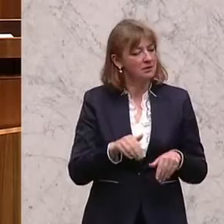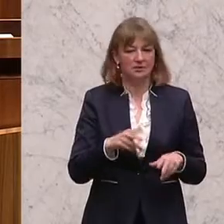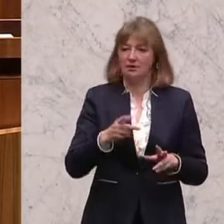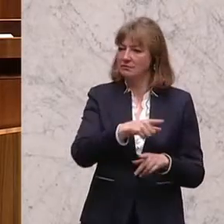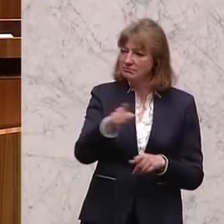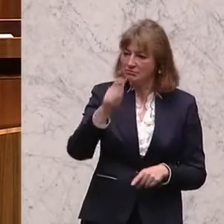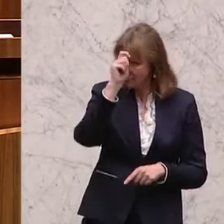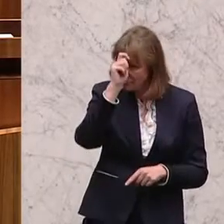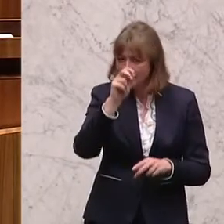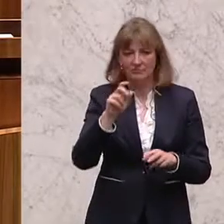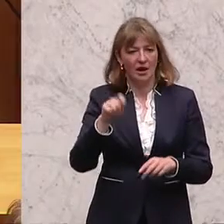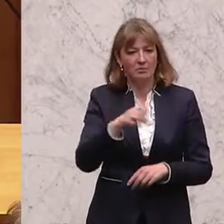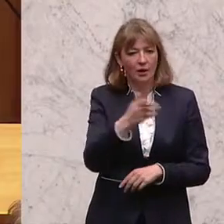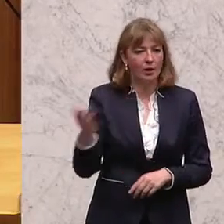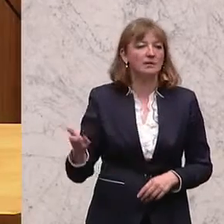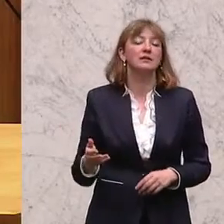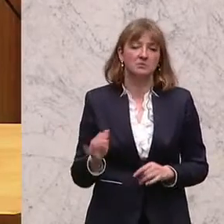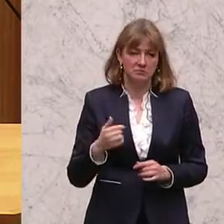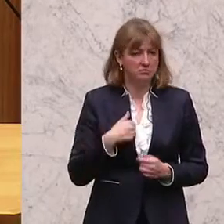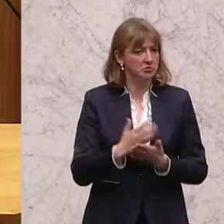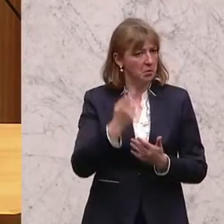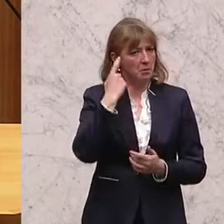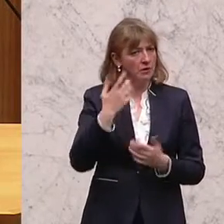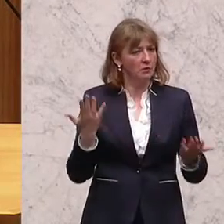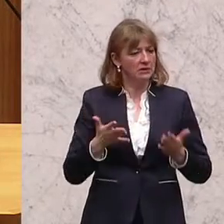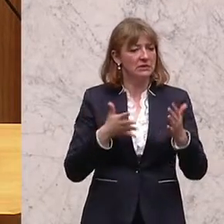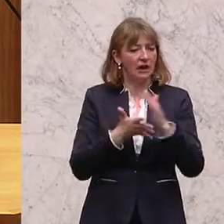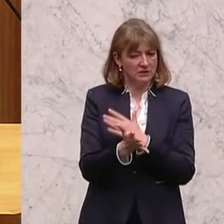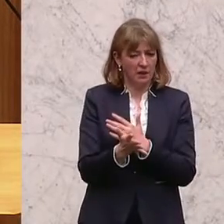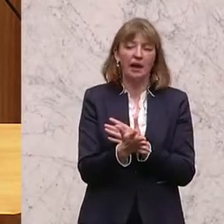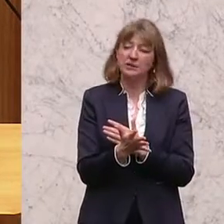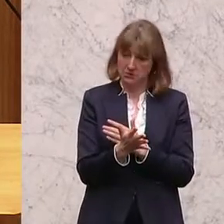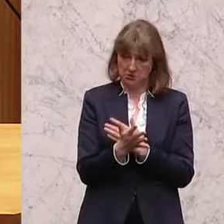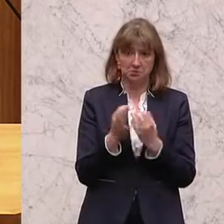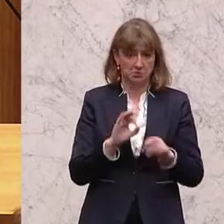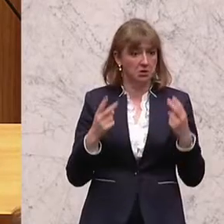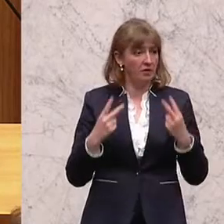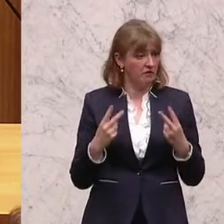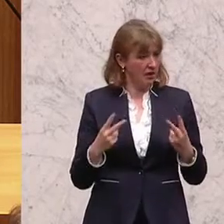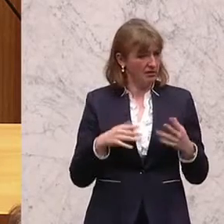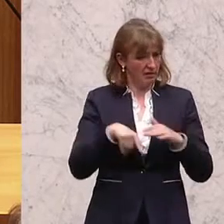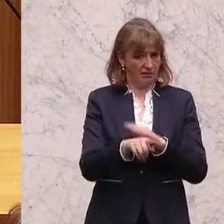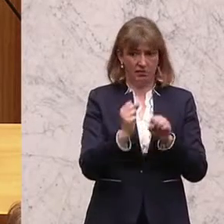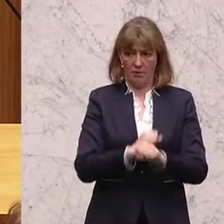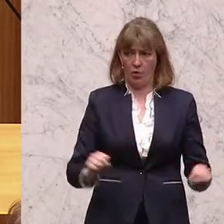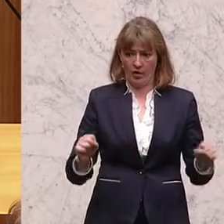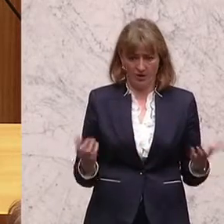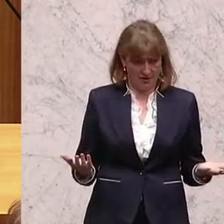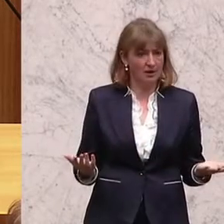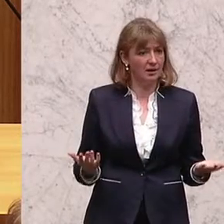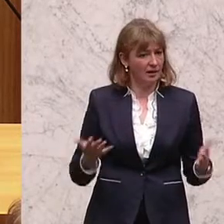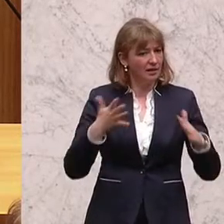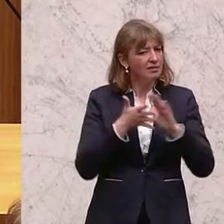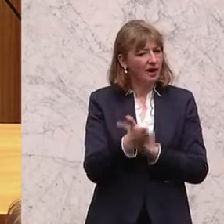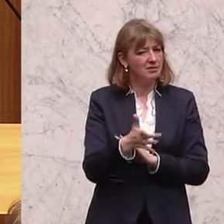Abgeordnete. Also ich bin schon der Meinung, dass Transparenz was ganz essentiell Wichtiges in einer Demokratie ist. Transparenz